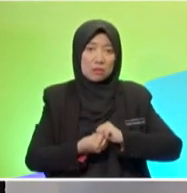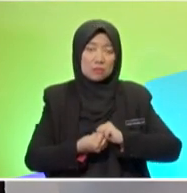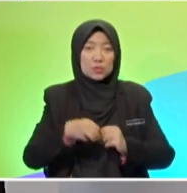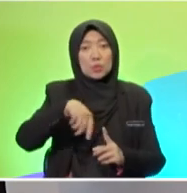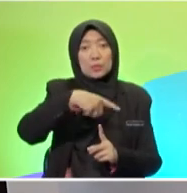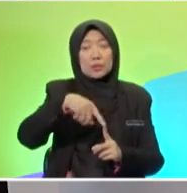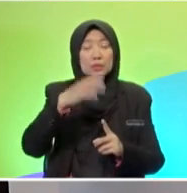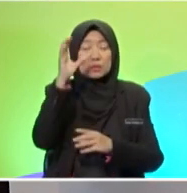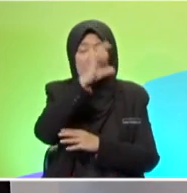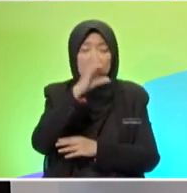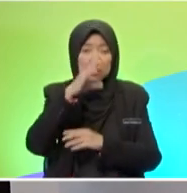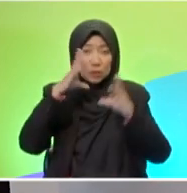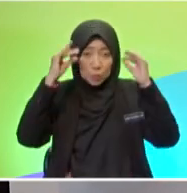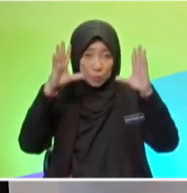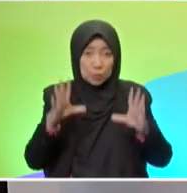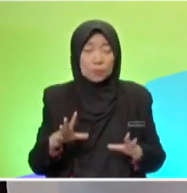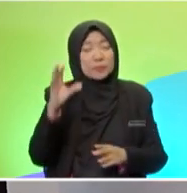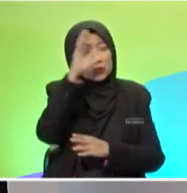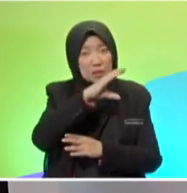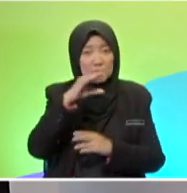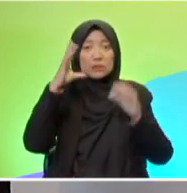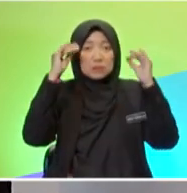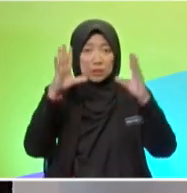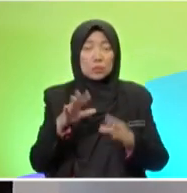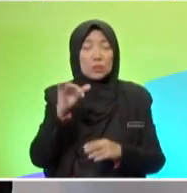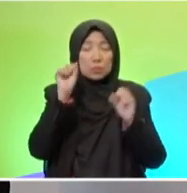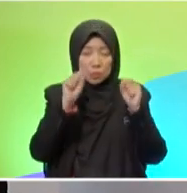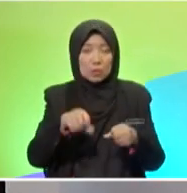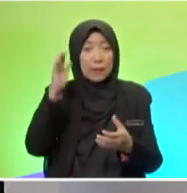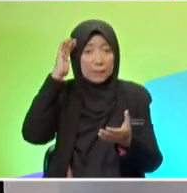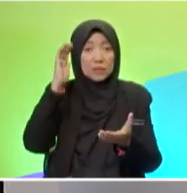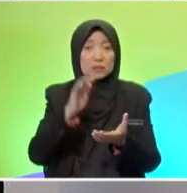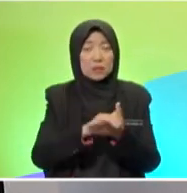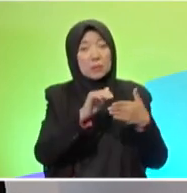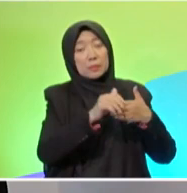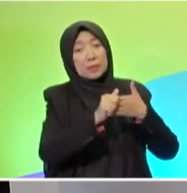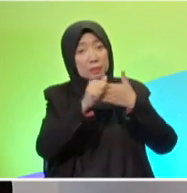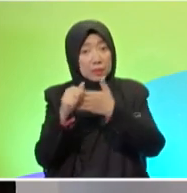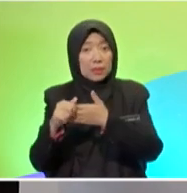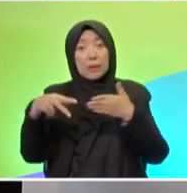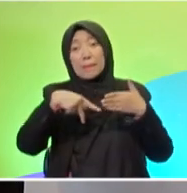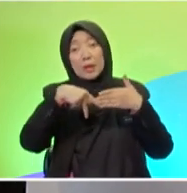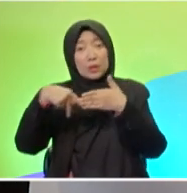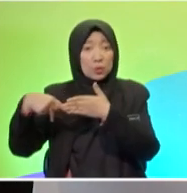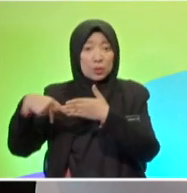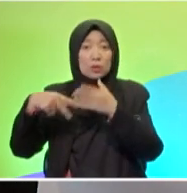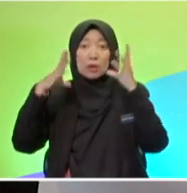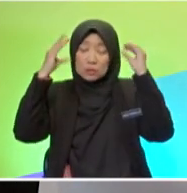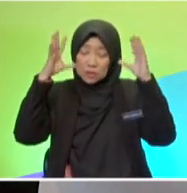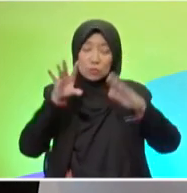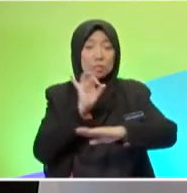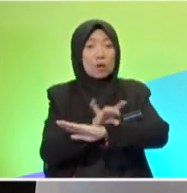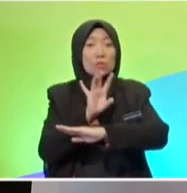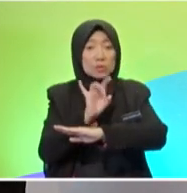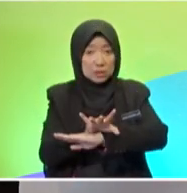guru cari guru yang boleh kita cari oke cari guru yang mungkin belum memiliki kita membimbingan dan panduan seperti Guru bimbingan dan konseling